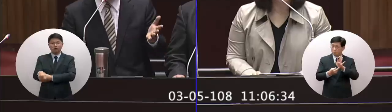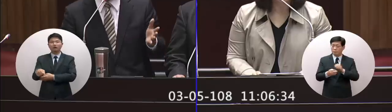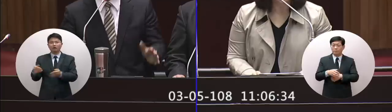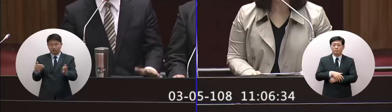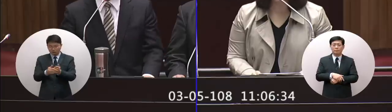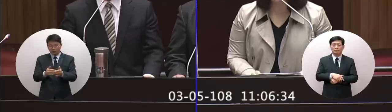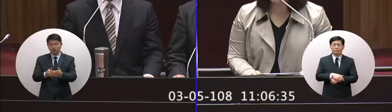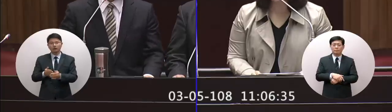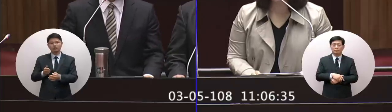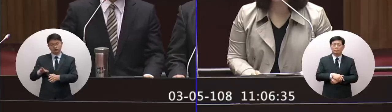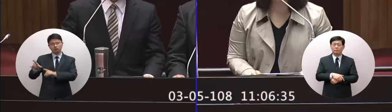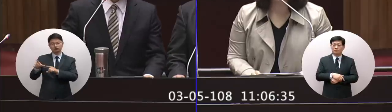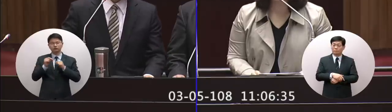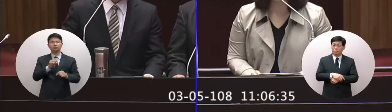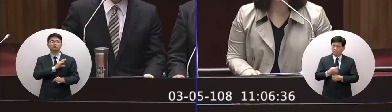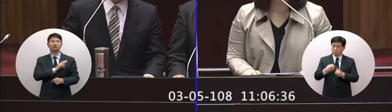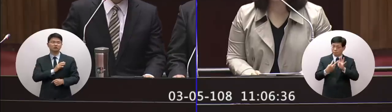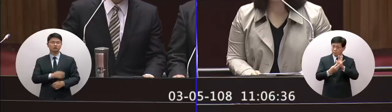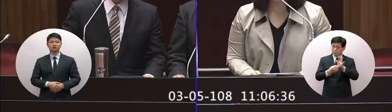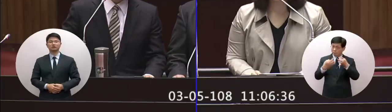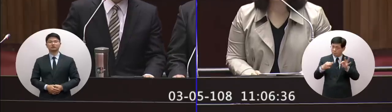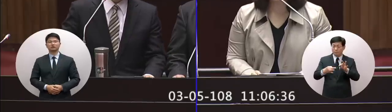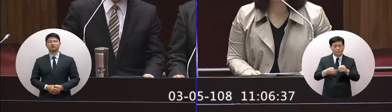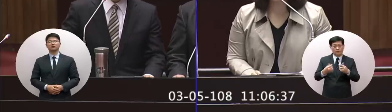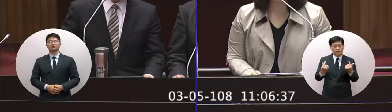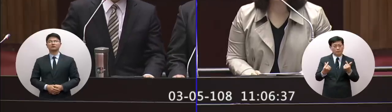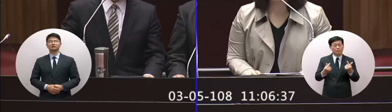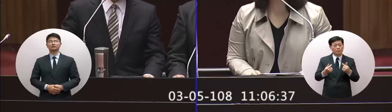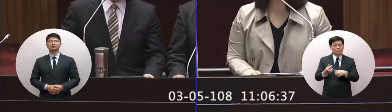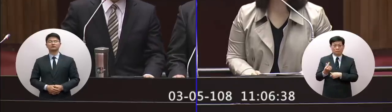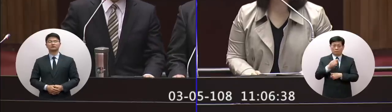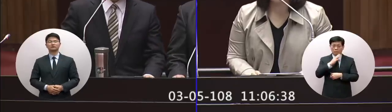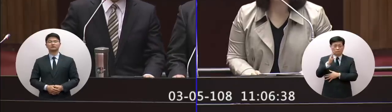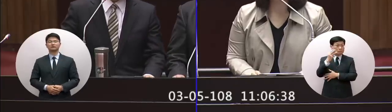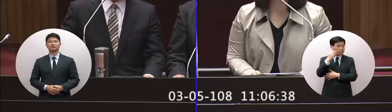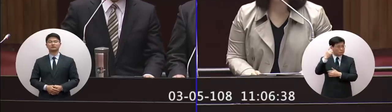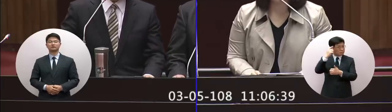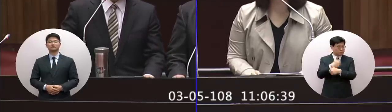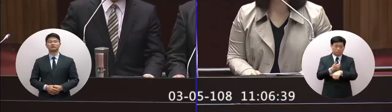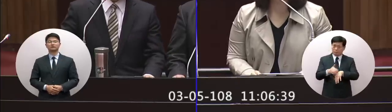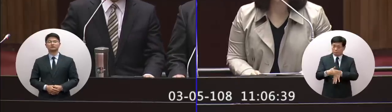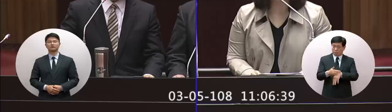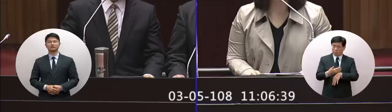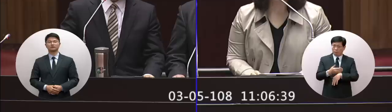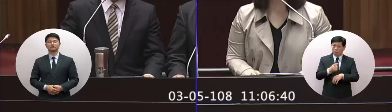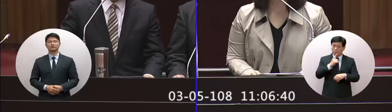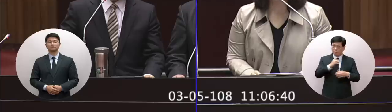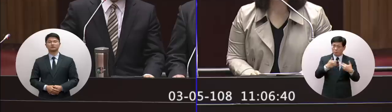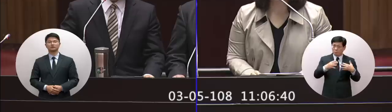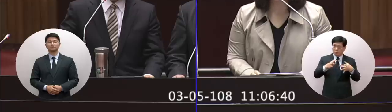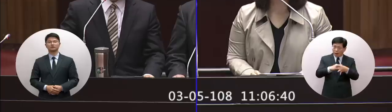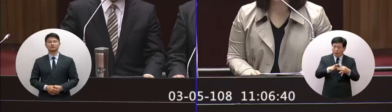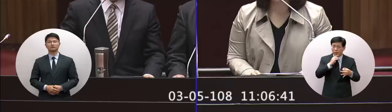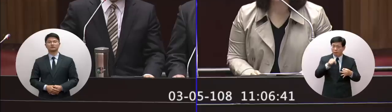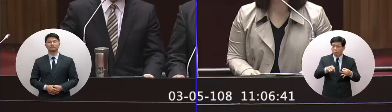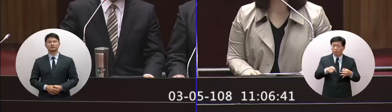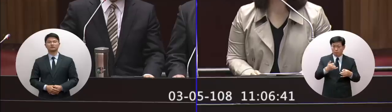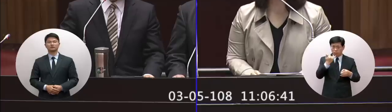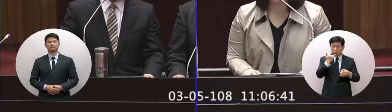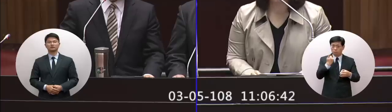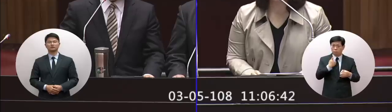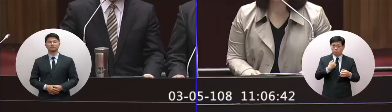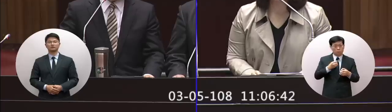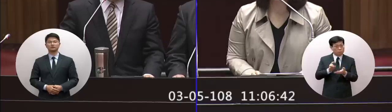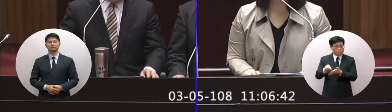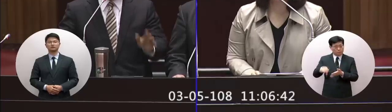过才行。 所以院长简言来说，就是说不会有所谓的政治考量的因素才会决定要绑或不绑嘛，这个是可以，政治